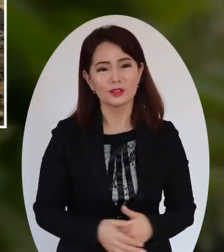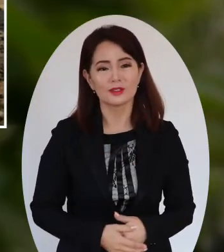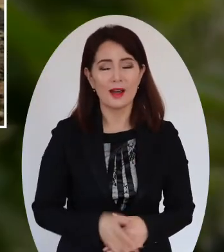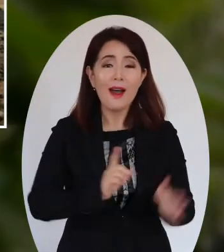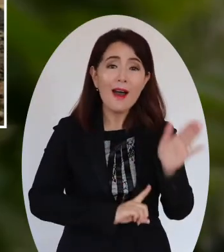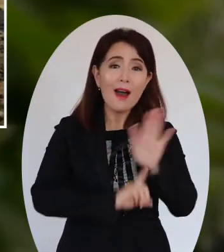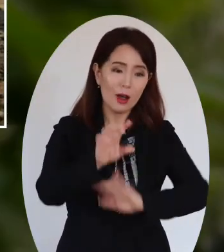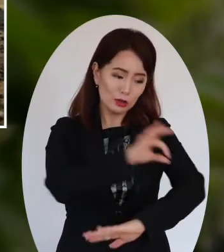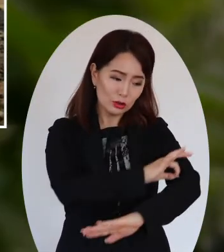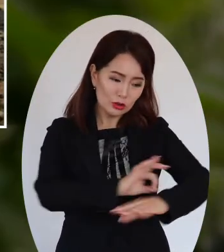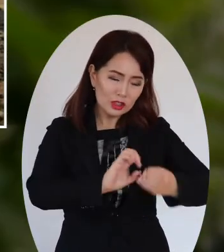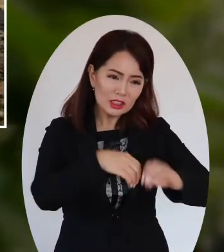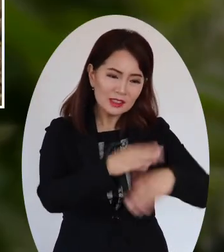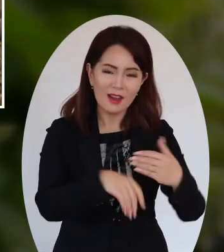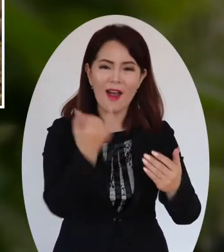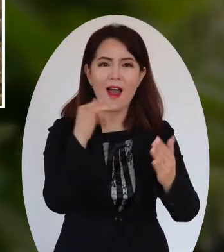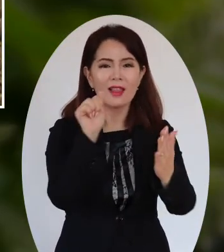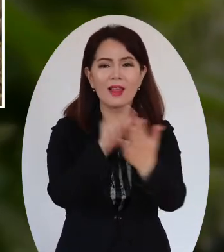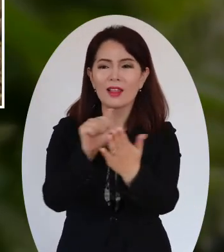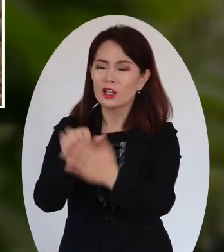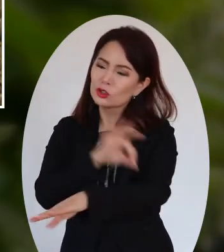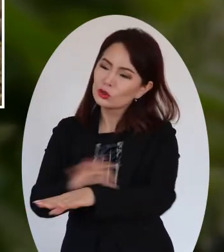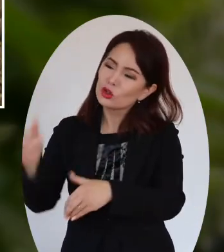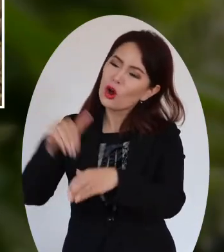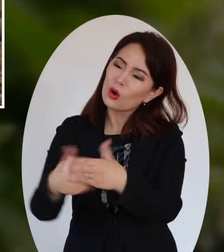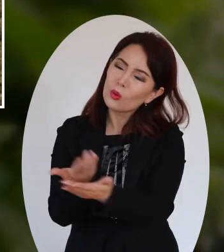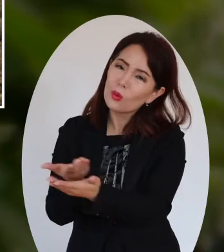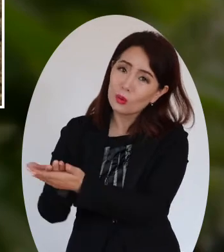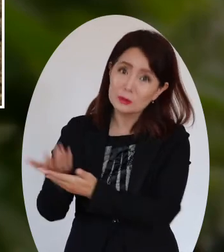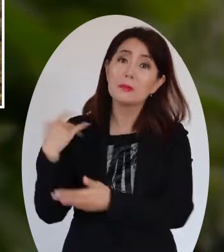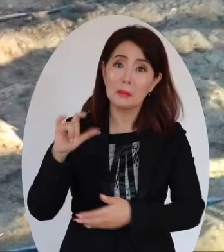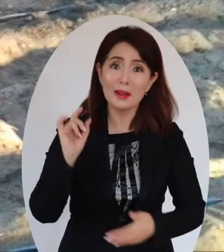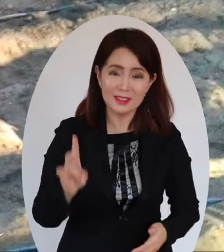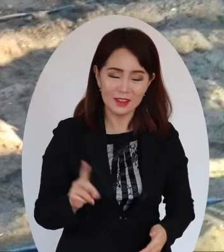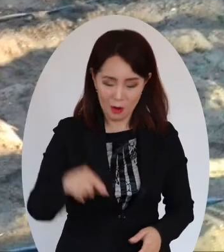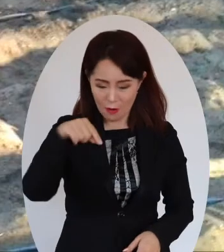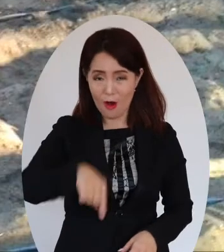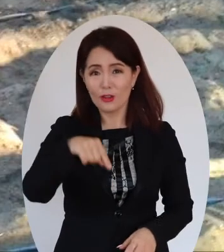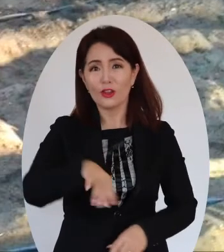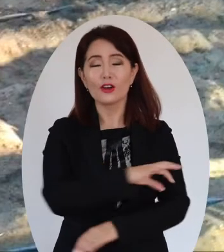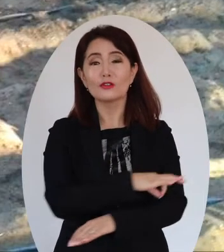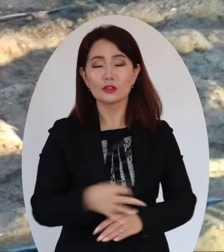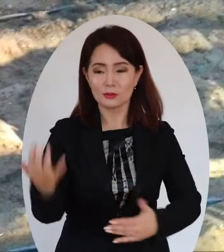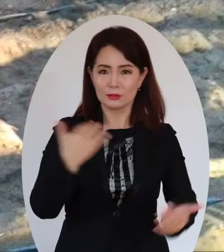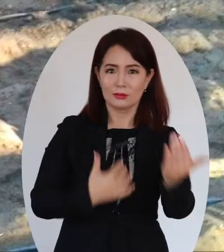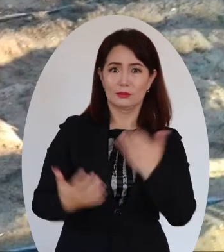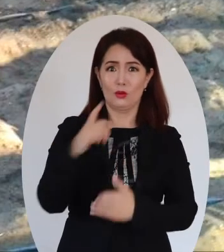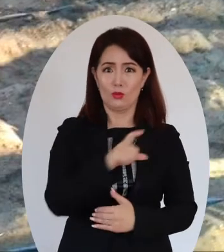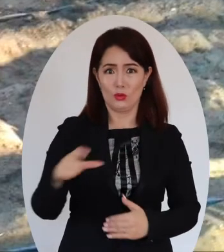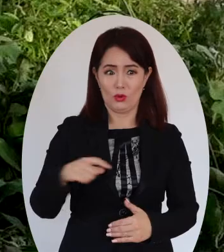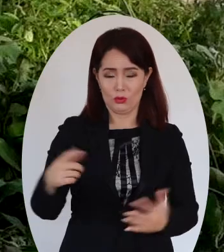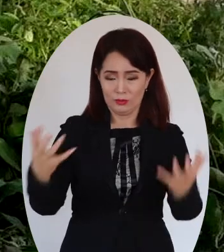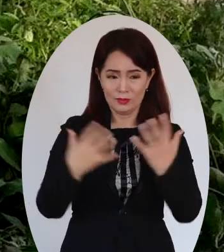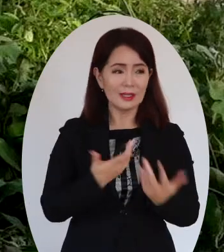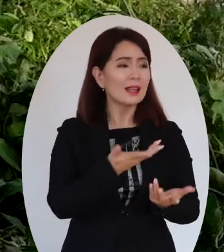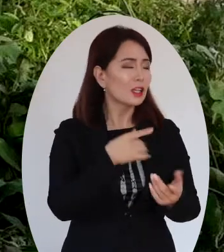төслийг хэрэгжүүлэхдээ айлын хаалгыг тогшоод манай төсөлд орооч гэж урьж гуйж явдаг байсан. Одоо бол манай дээр ер нь ирж байгаа хүмүүс бол яах вэ гэхээр танах